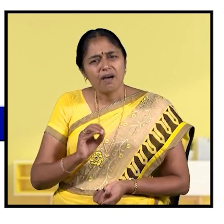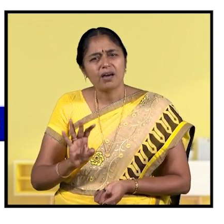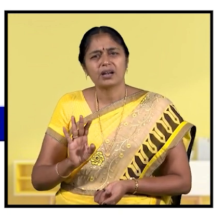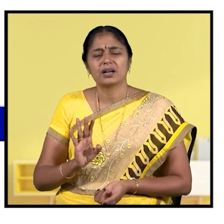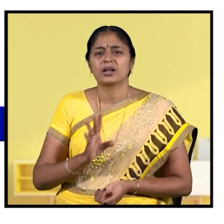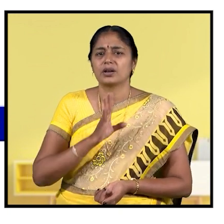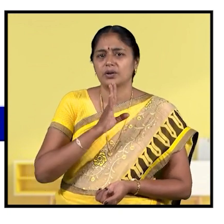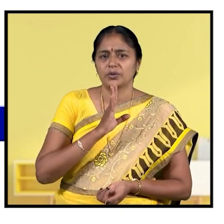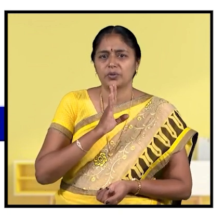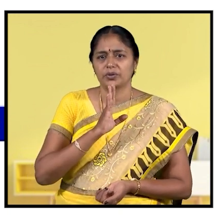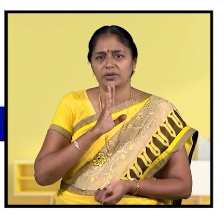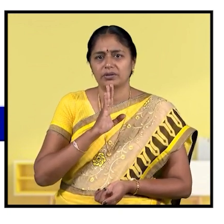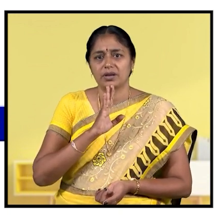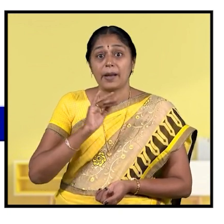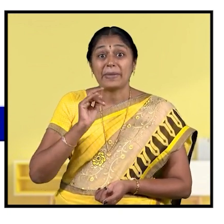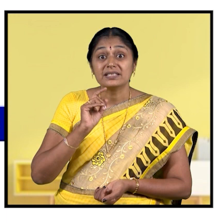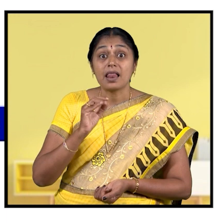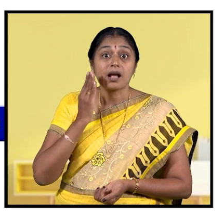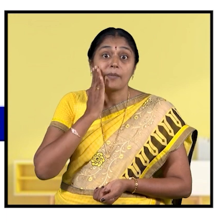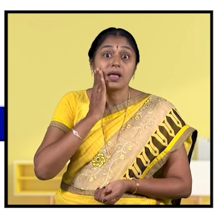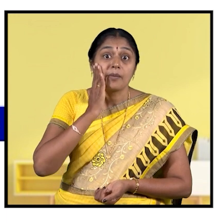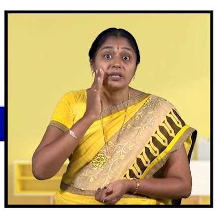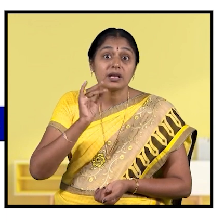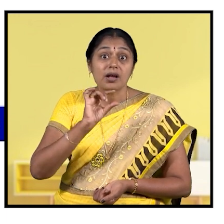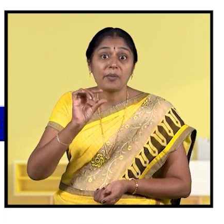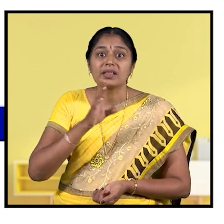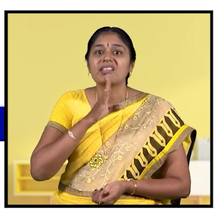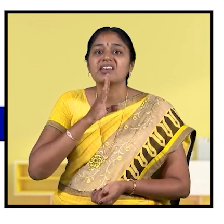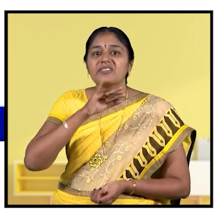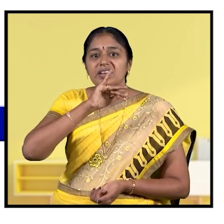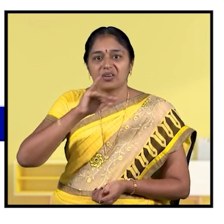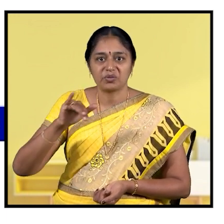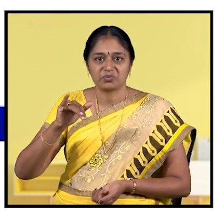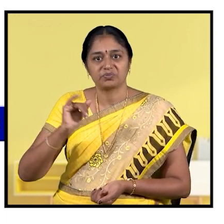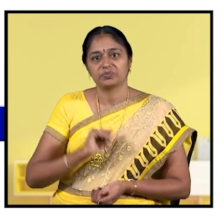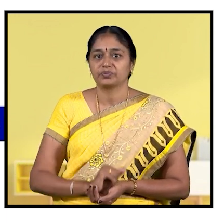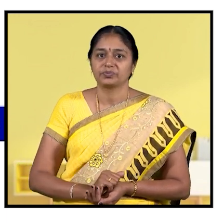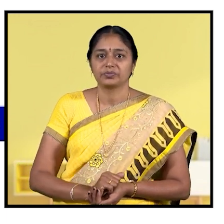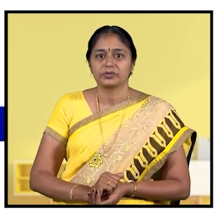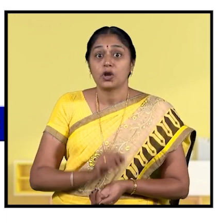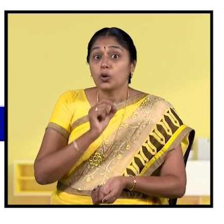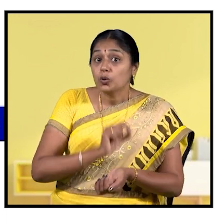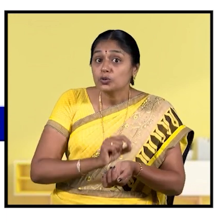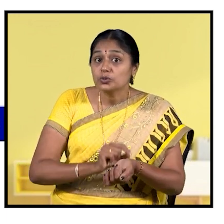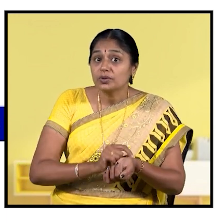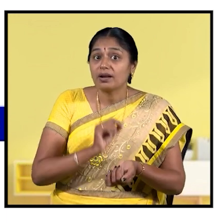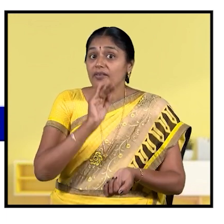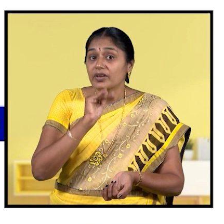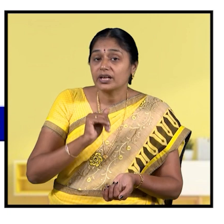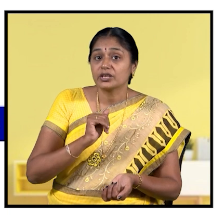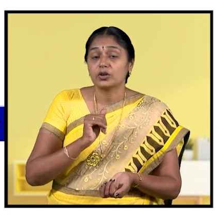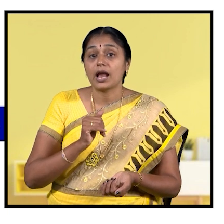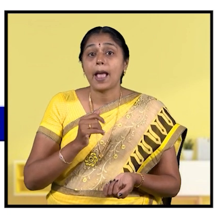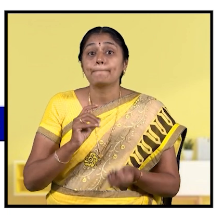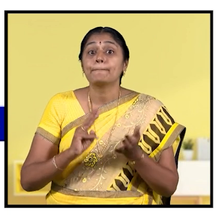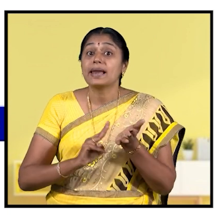நீர் வழியாக பரவக்கூடிய நோய் என்னென்னு பார்த்தீங்கன்னா, மஞ்சக்கால மாலை அப்படிங்கிறது நீர் வழியாக பரவக்கூடிய நோய். அடுத்தார் போல வந்து கொசு போன்ற உயிரினங்கள் மூலமாக பரவக்கூடிய நோய்கள்